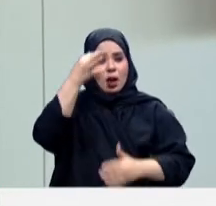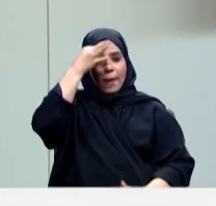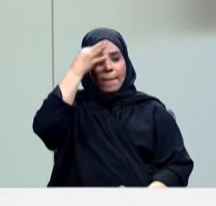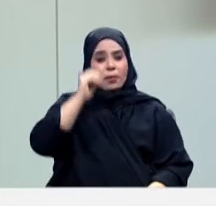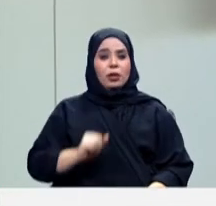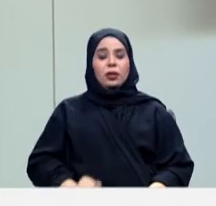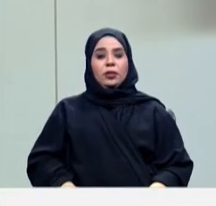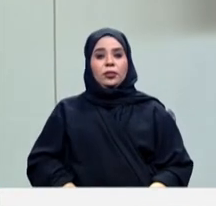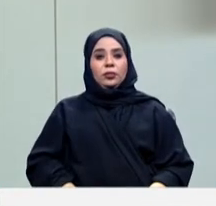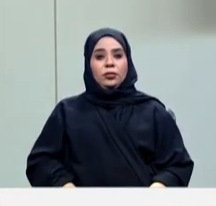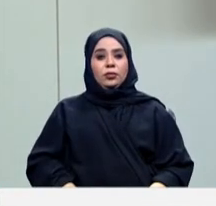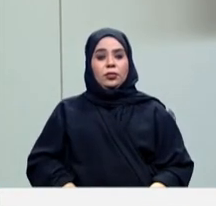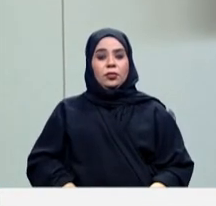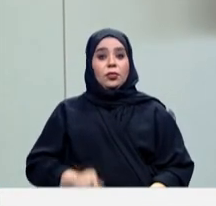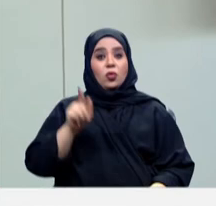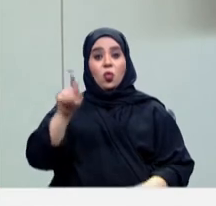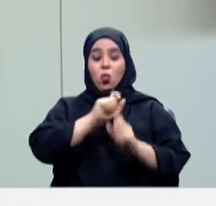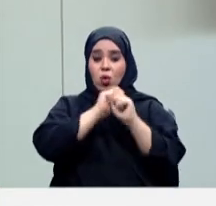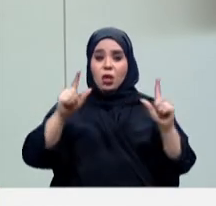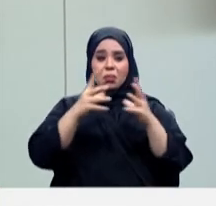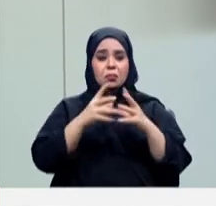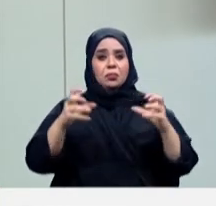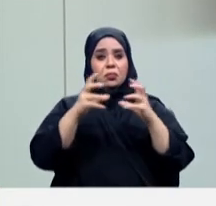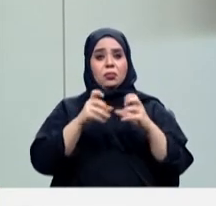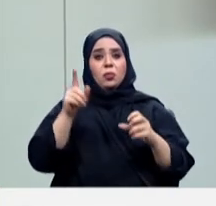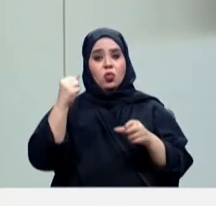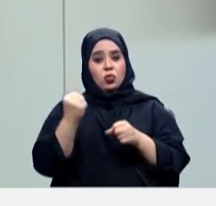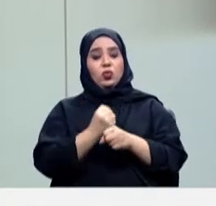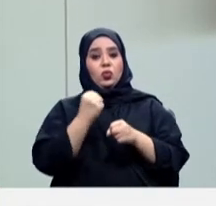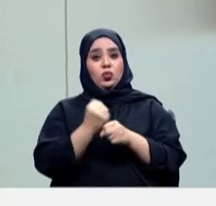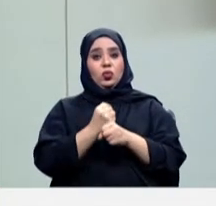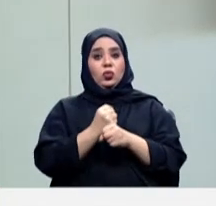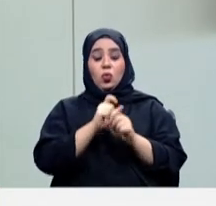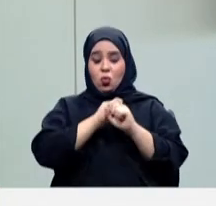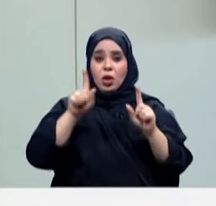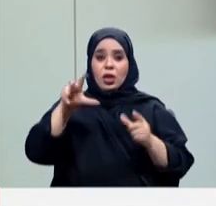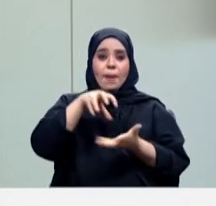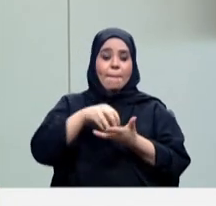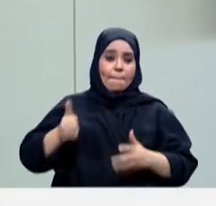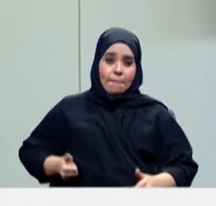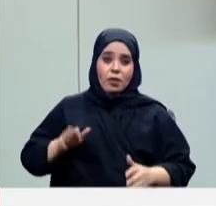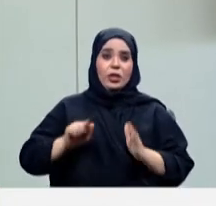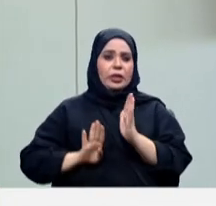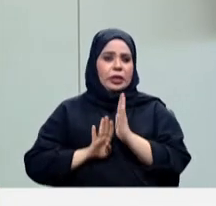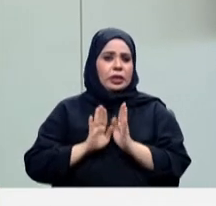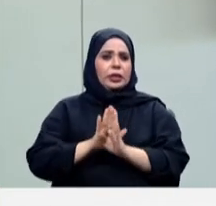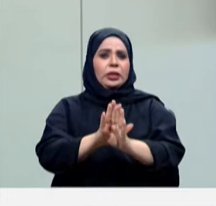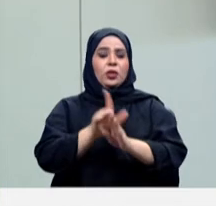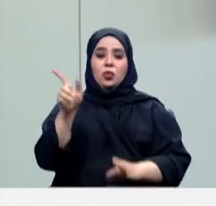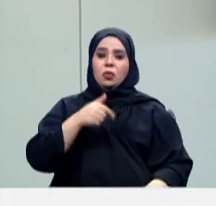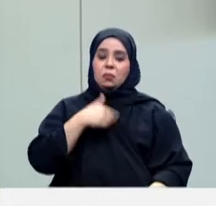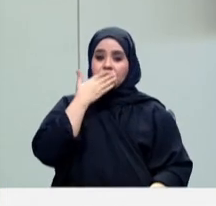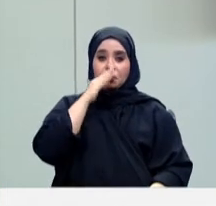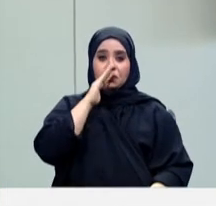وهذا يبين ما يعني الجهد المبذول في مملكة البحرين. احنا محظوظين بقيادة رشيدة